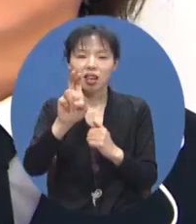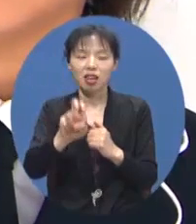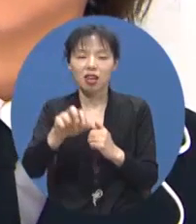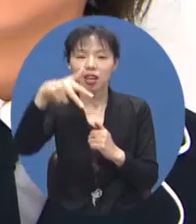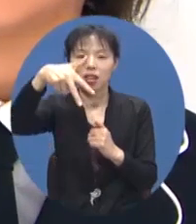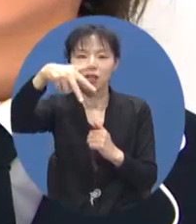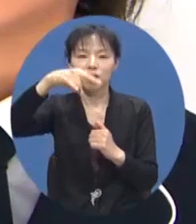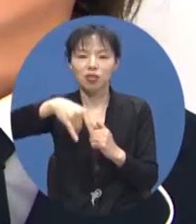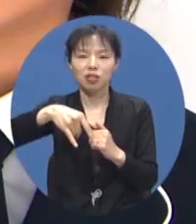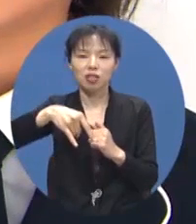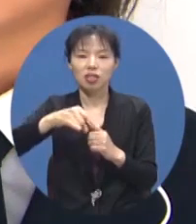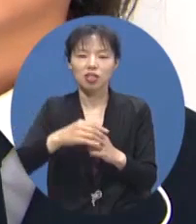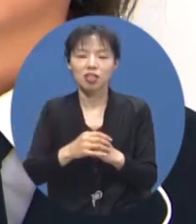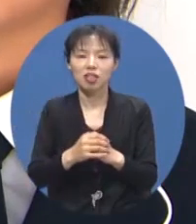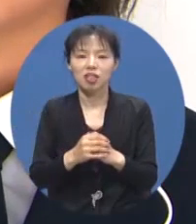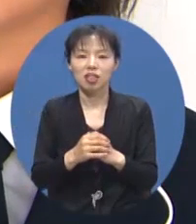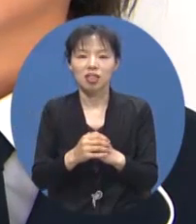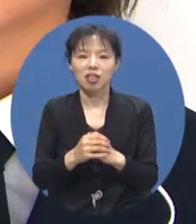기린,